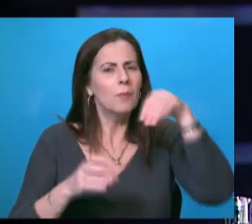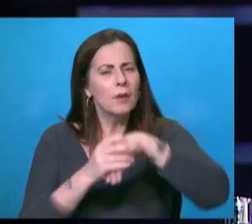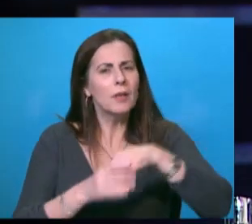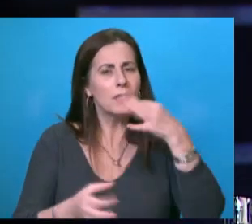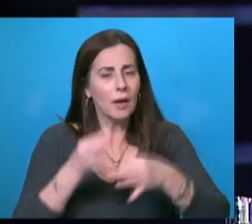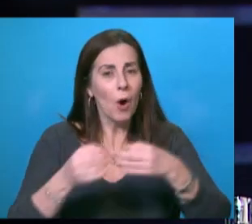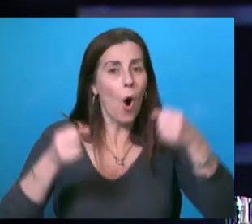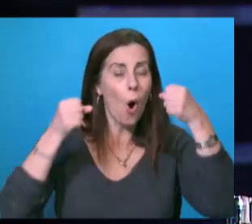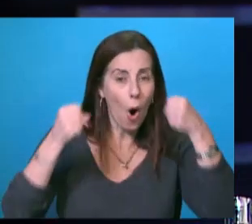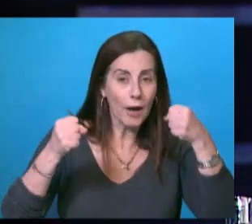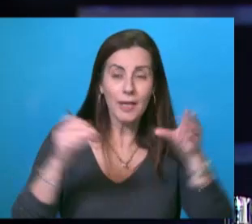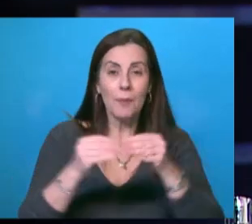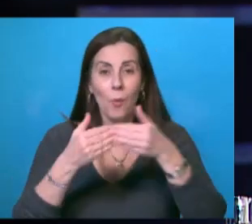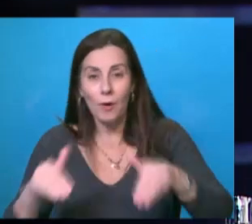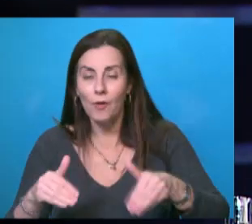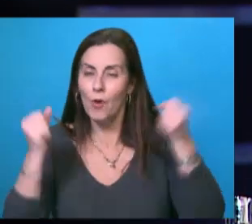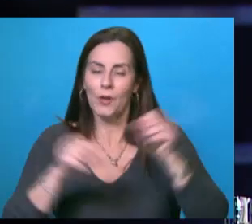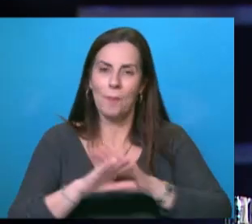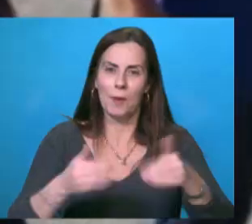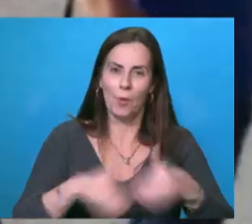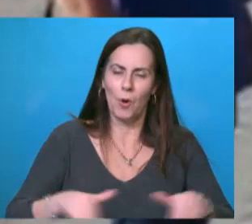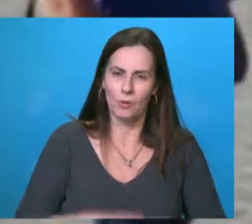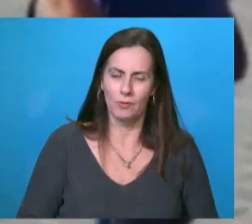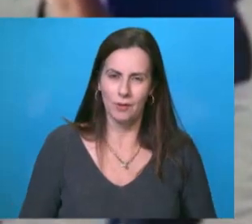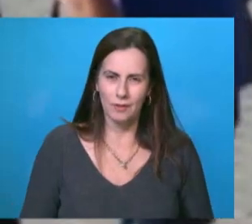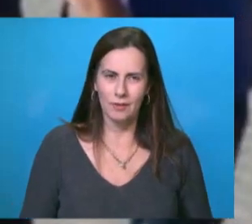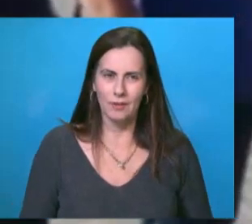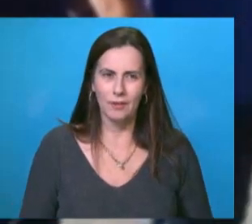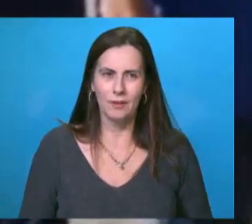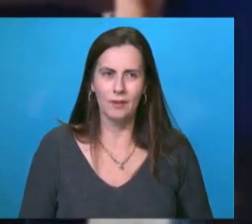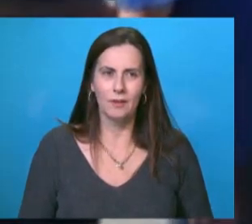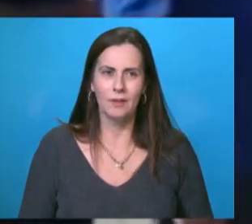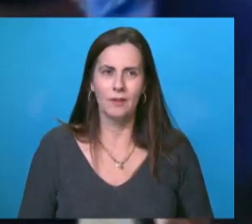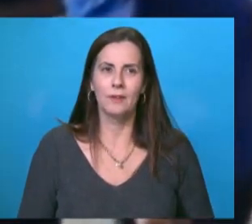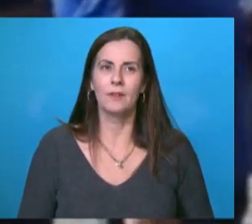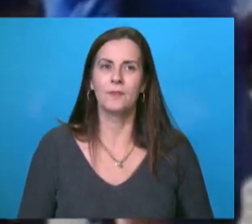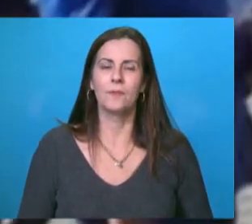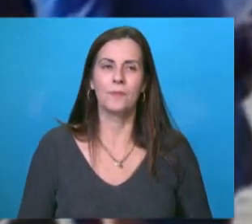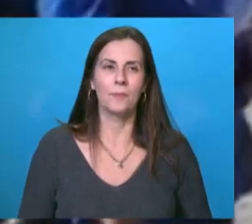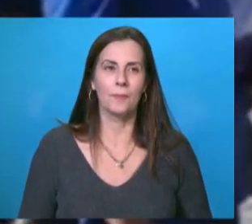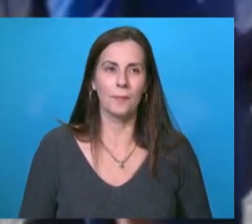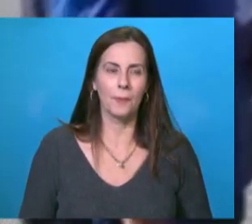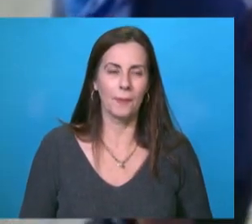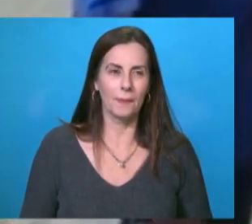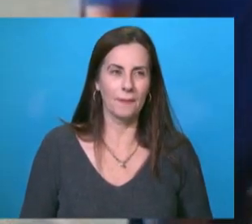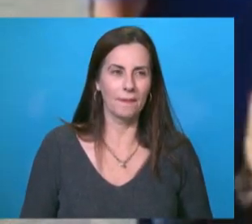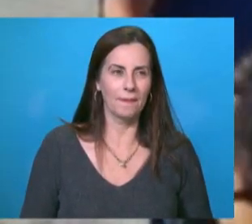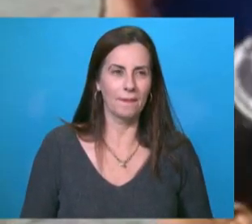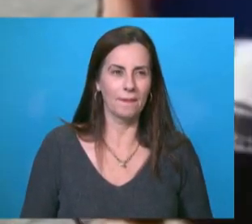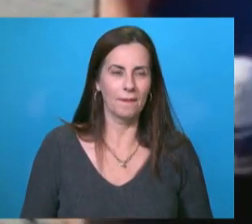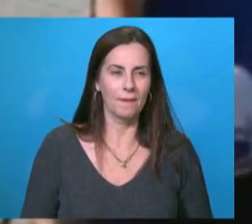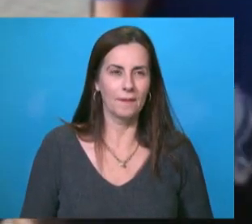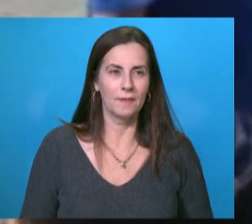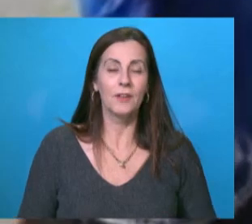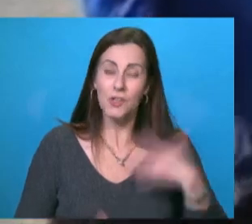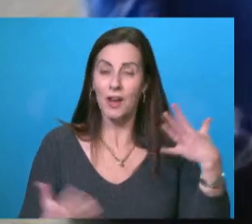עם מוגבלויות ובלי מוגבלויות. תברך, מזל טוב. יש פה, יש פה, יש פה, יש